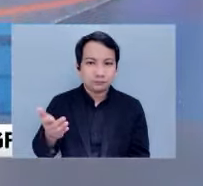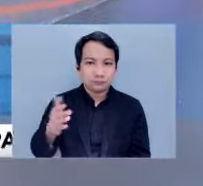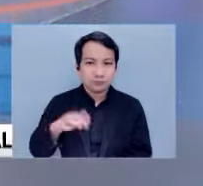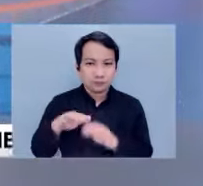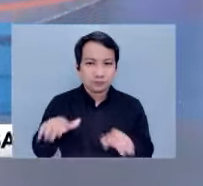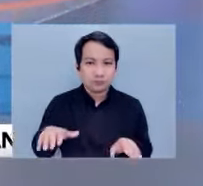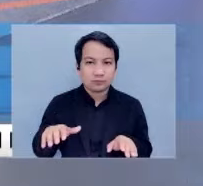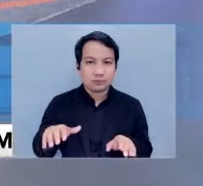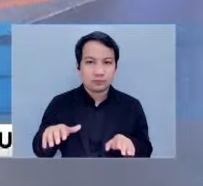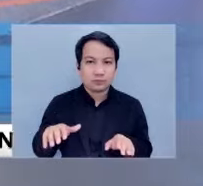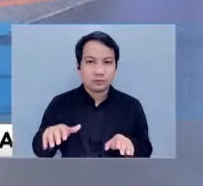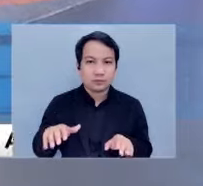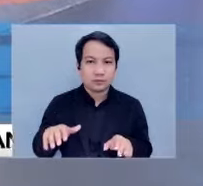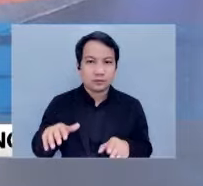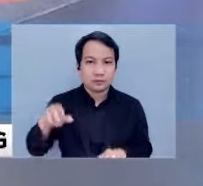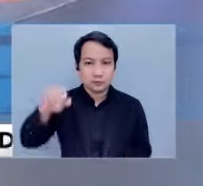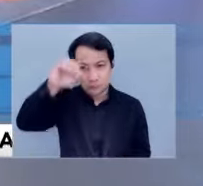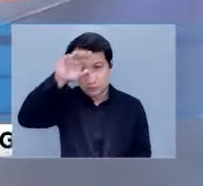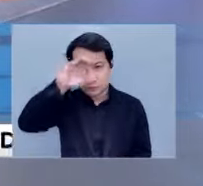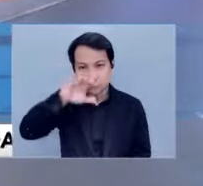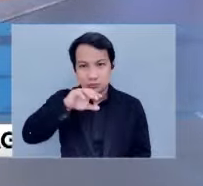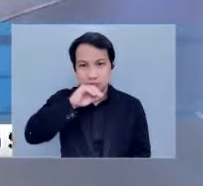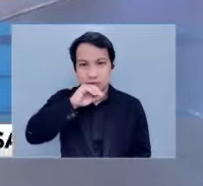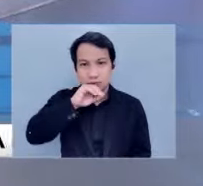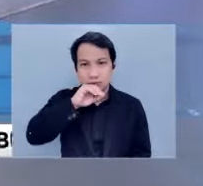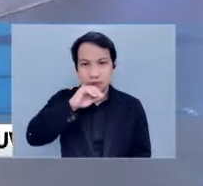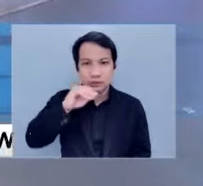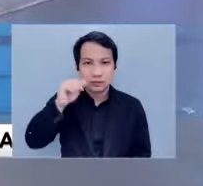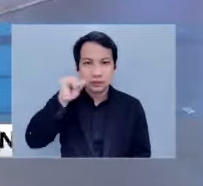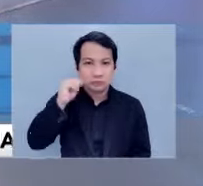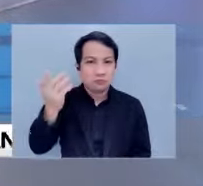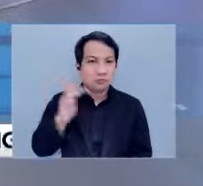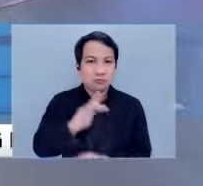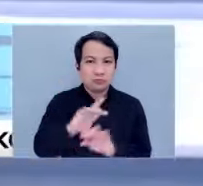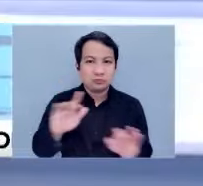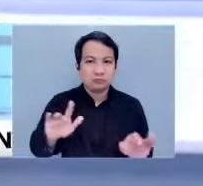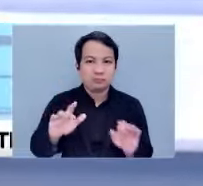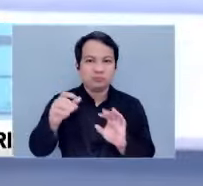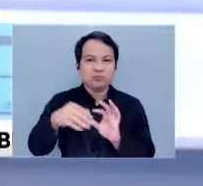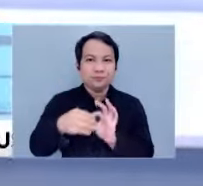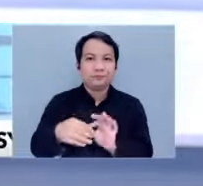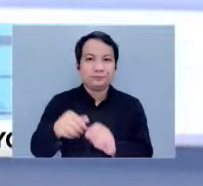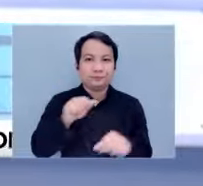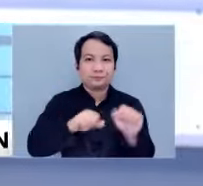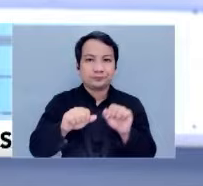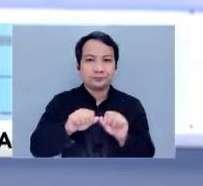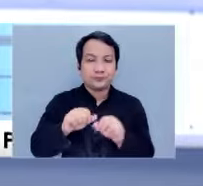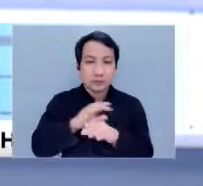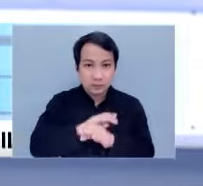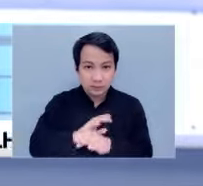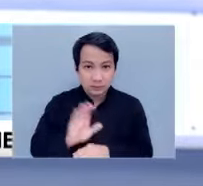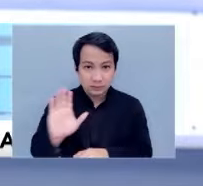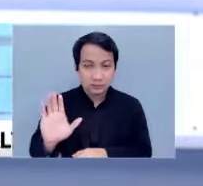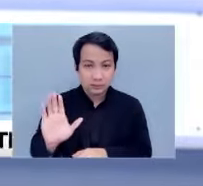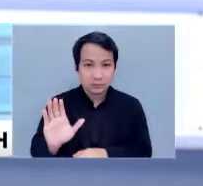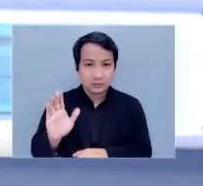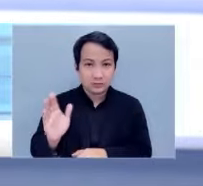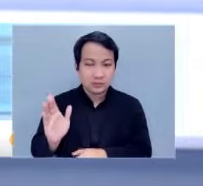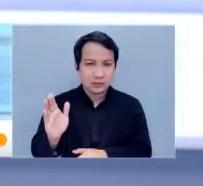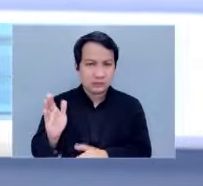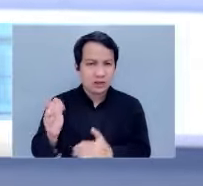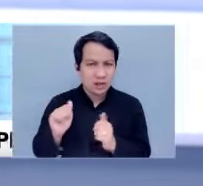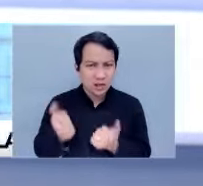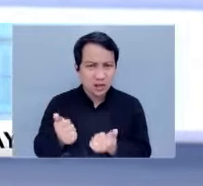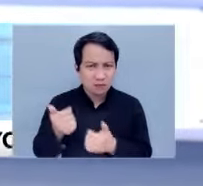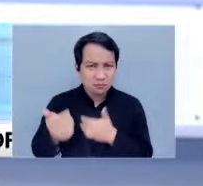may lolo't lola or merong mga tiyahin o tiyo, pero wala silang capacity to actually alagaan yung mga naiwang bataan. Paano yung proseso